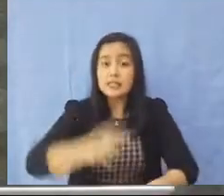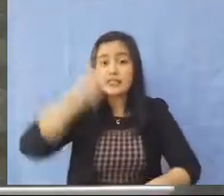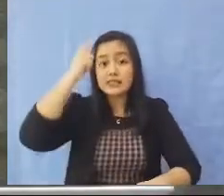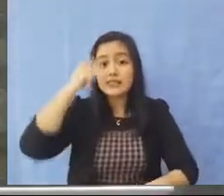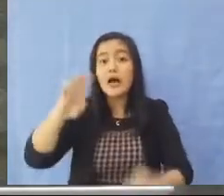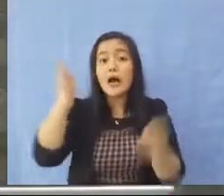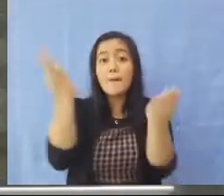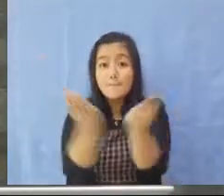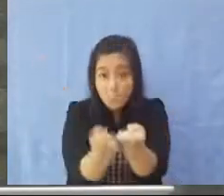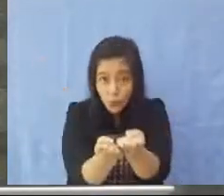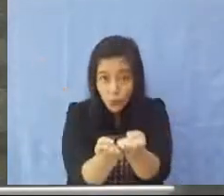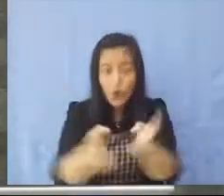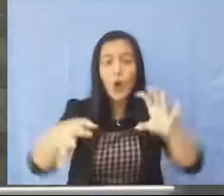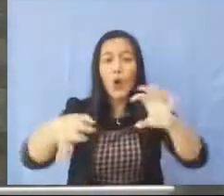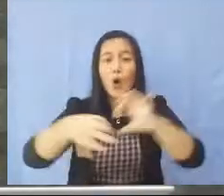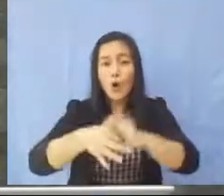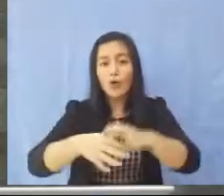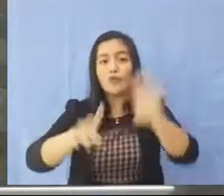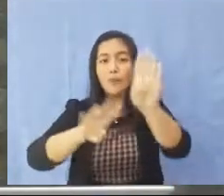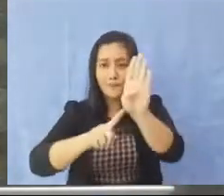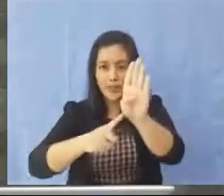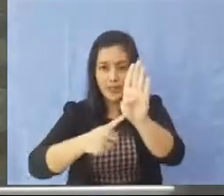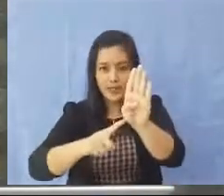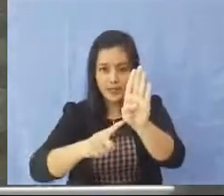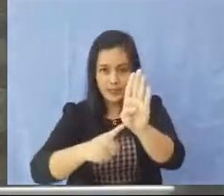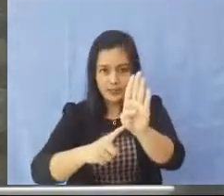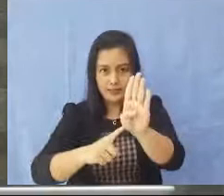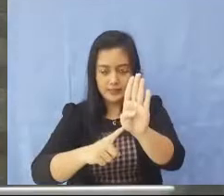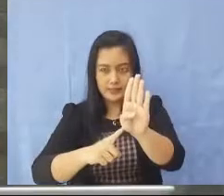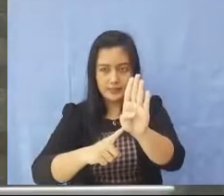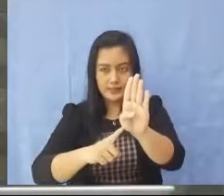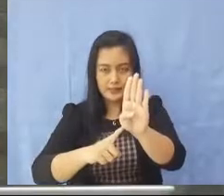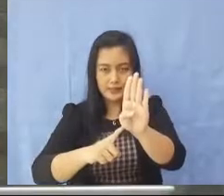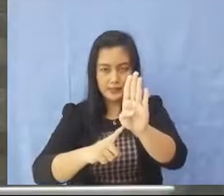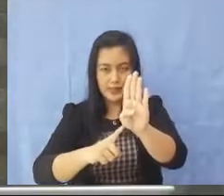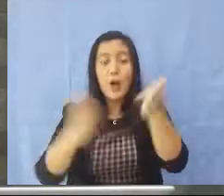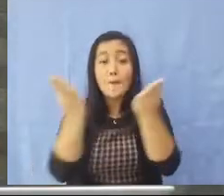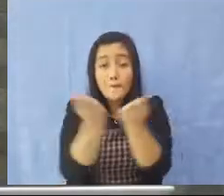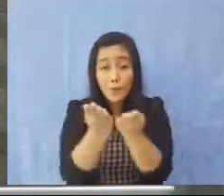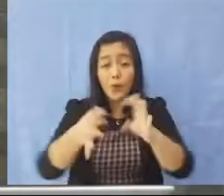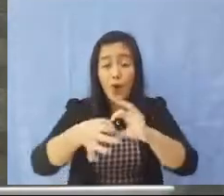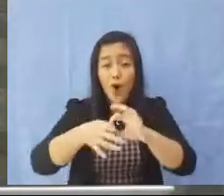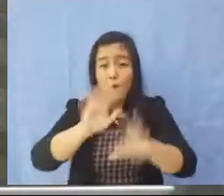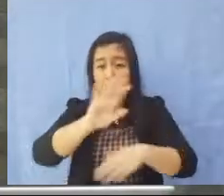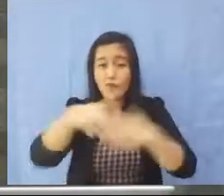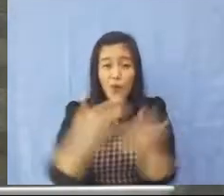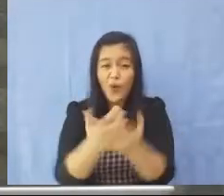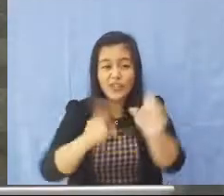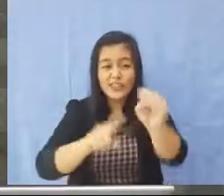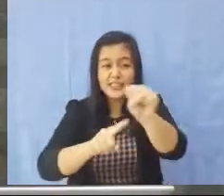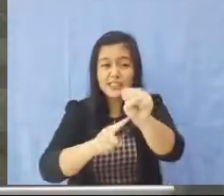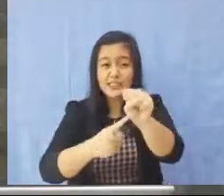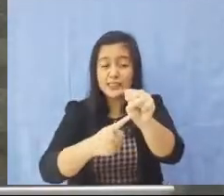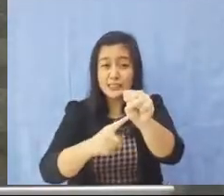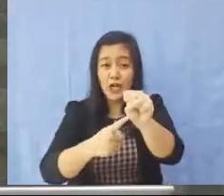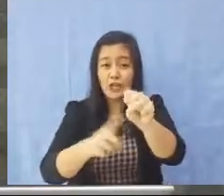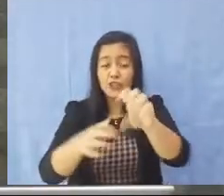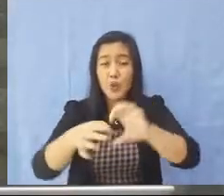book of Genesis, the book of beginnings, and the book of origin, and commonly accepted, sabi ko po sa